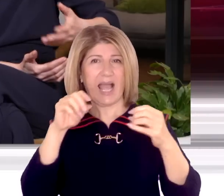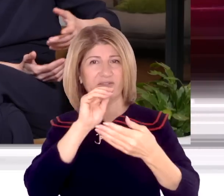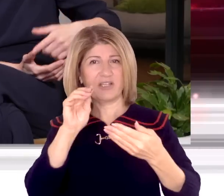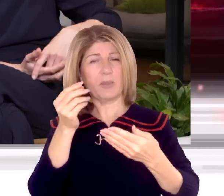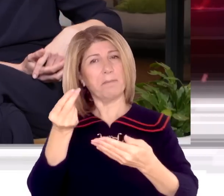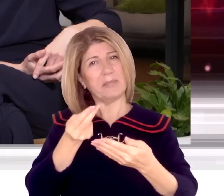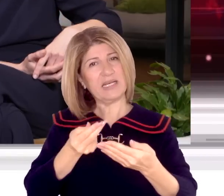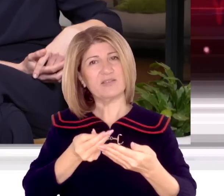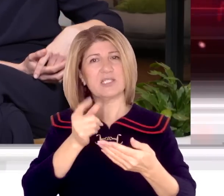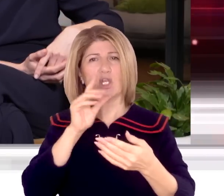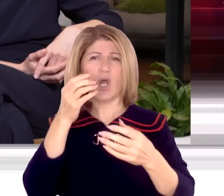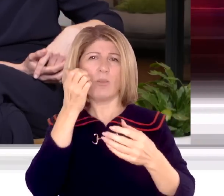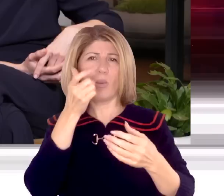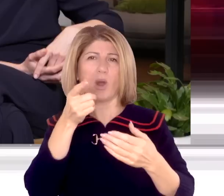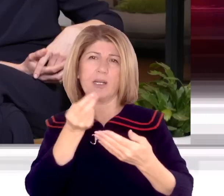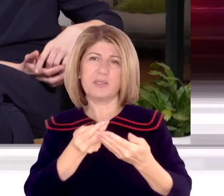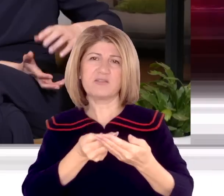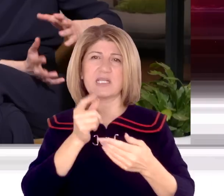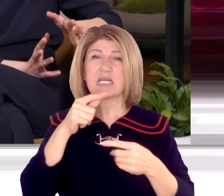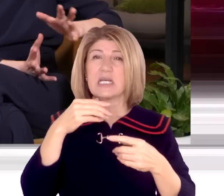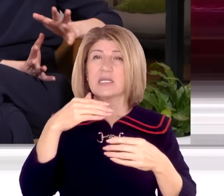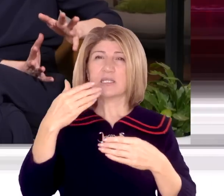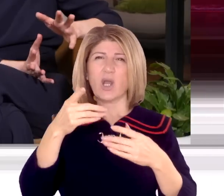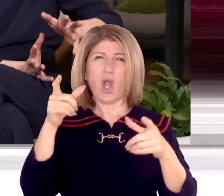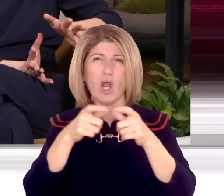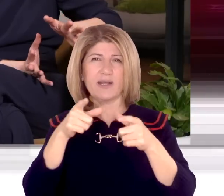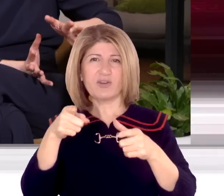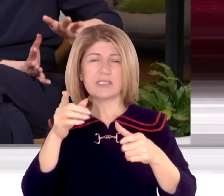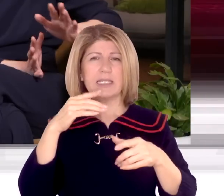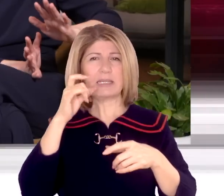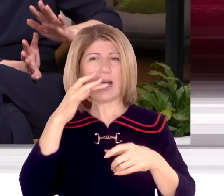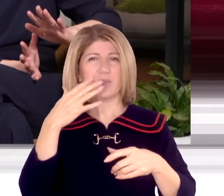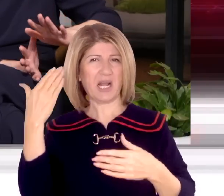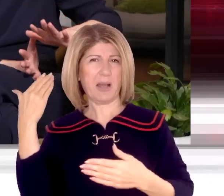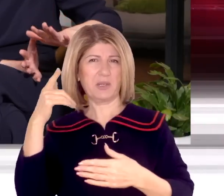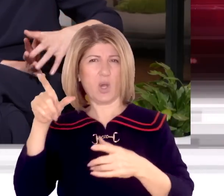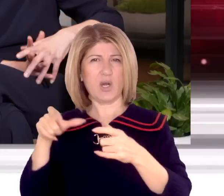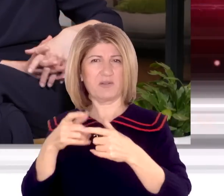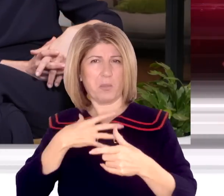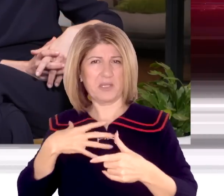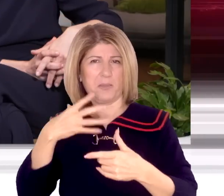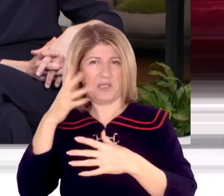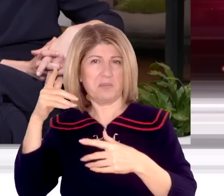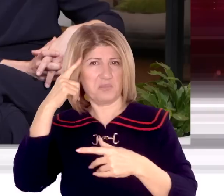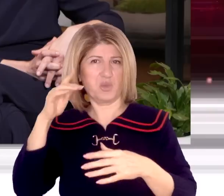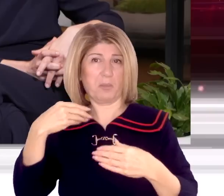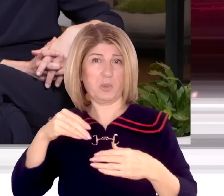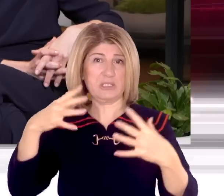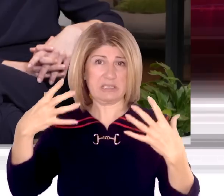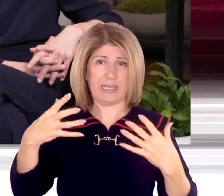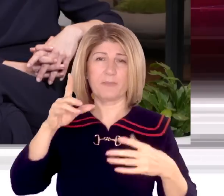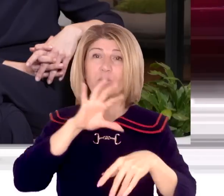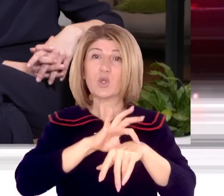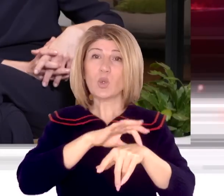در هر دوره استفاده می‌کنید رو داشته باشید. تاریخ پریوداتون رو تو تقویم یا اپلیکیشن‌های ردیاب پریود ثبت کنید.